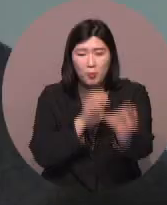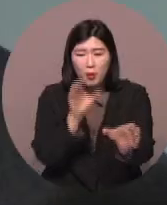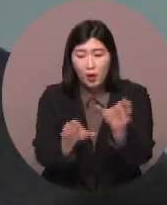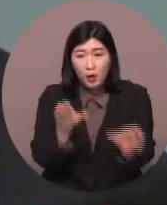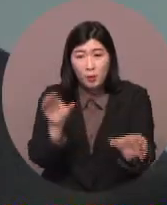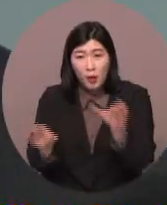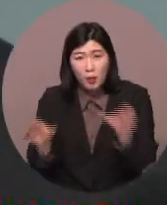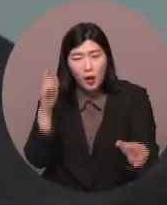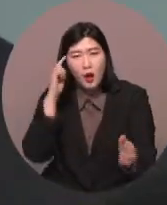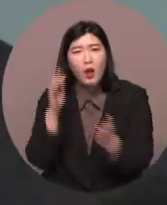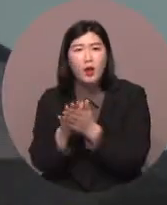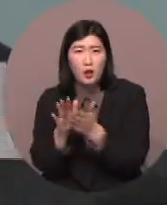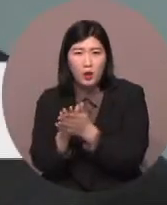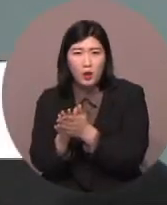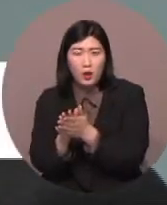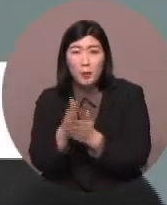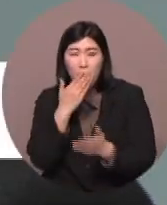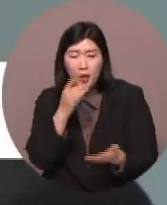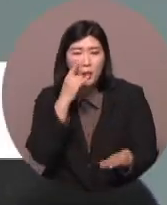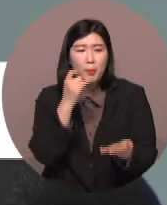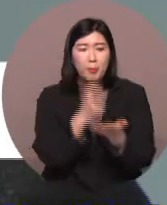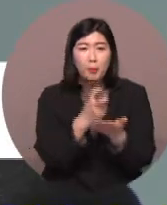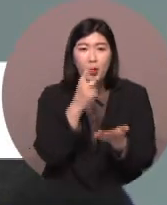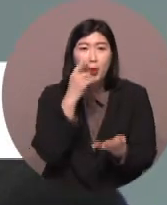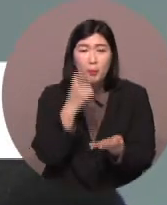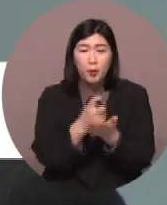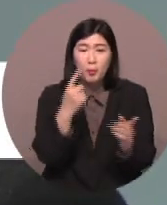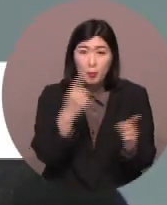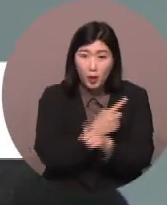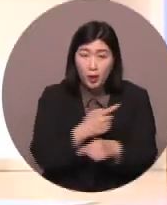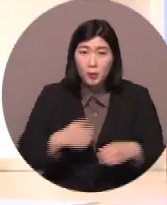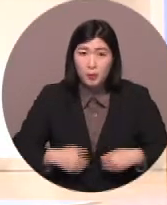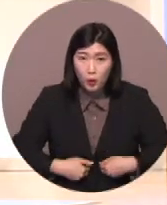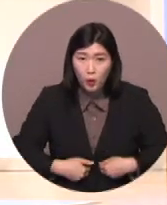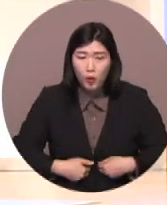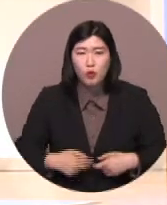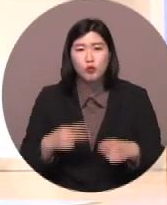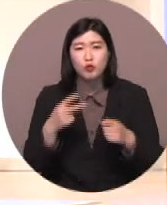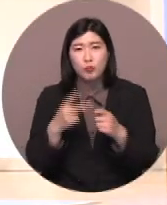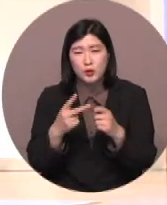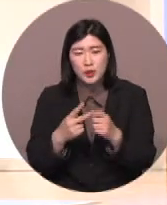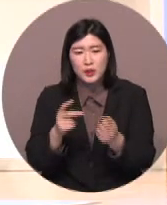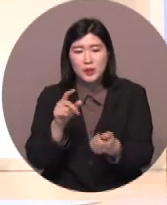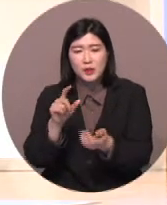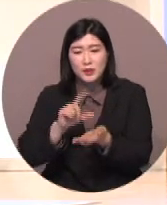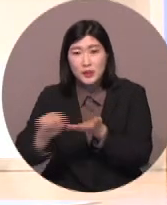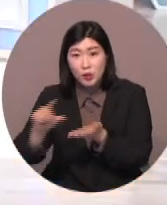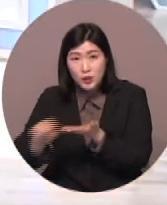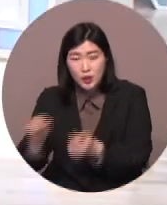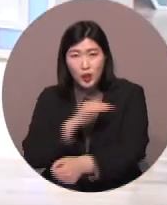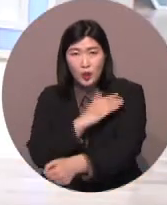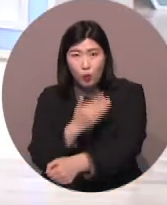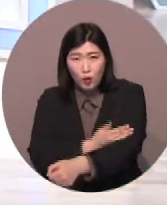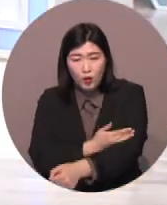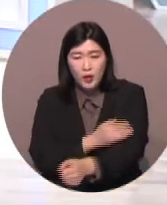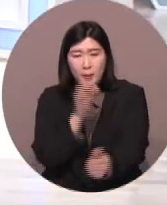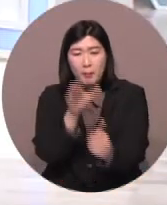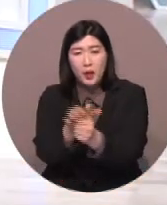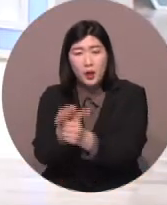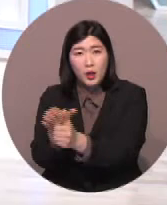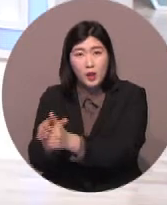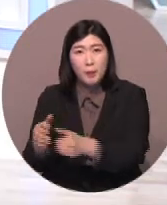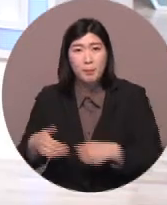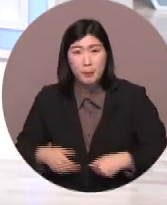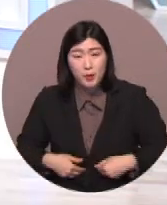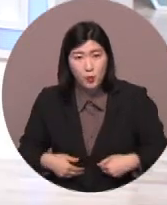방향으로 헌법 개정 등 지방자치의 개선이 필요하고 다양성에 기초한 지역 특성에 맞는 분권화 그리고